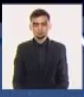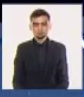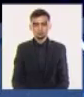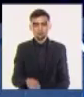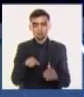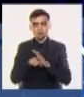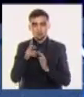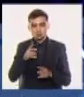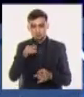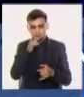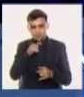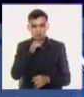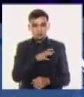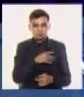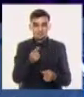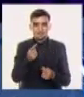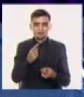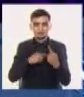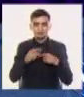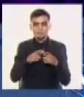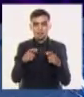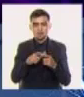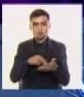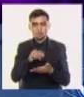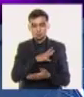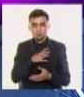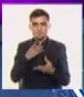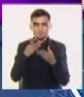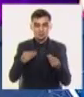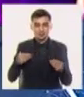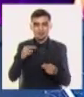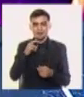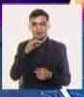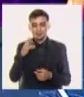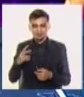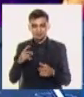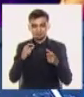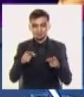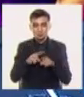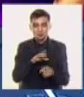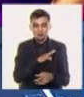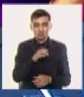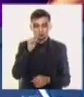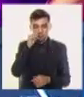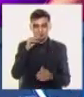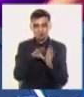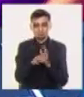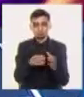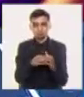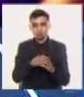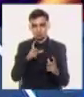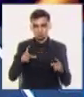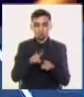Среди тех, кто не может вернуть деньги за билеты, купленные во время весеннего карантина, оказался и целый коллектив ансамбля из Шымкента.